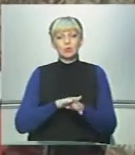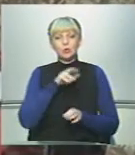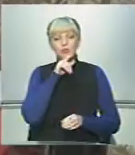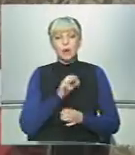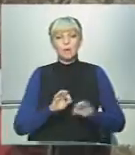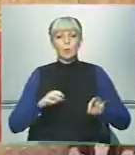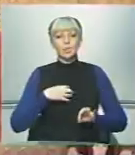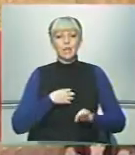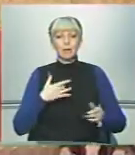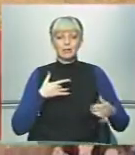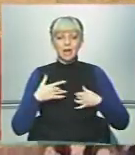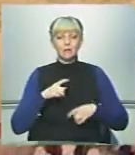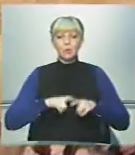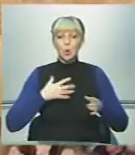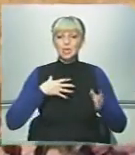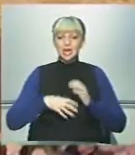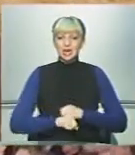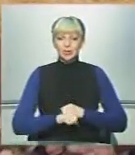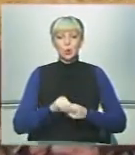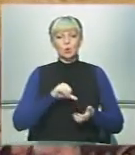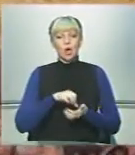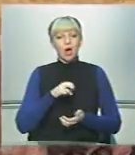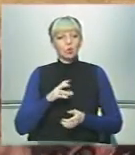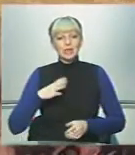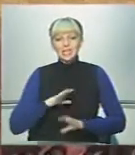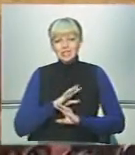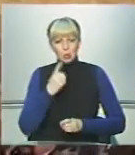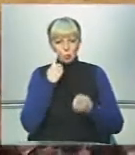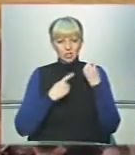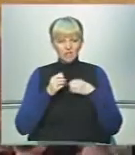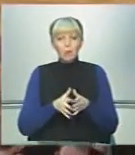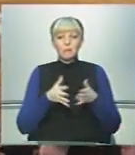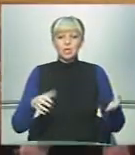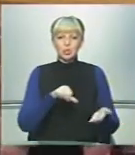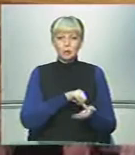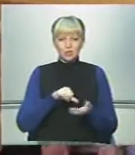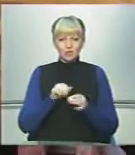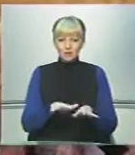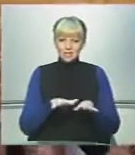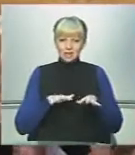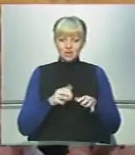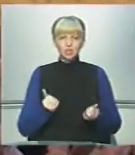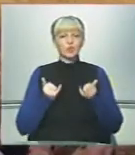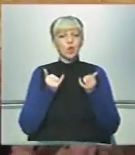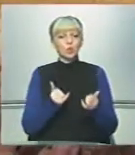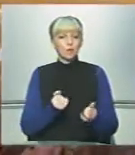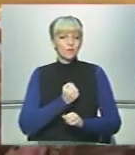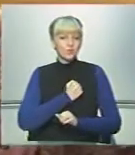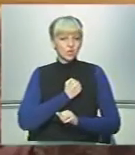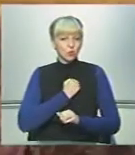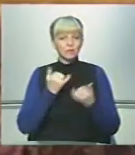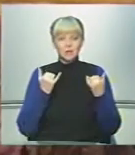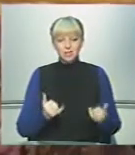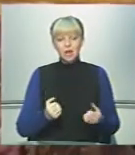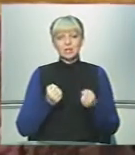Чернівецькому Муздрамтеатрі. Родичі загиблих учасників АТО не стримували сліз, як і більшість присутніх у залі. А ще вшановували військових, котрі